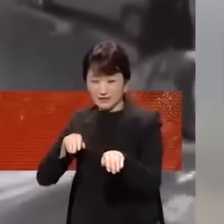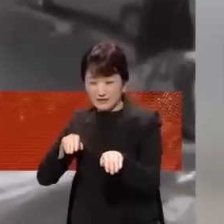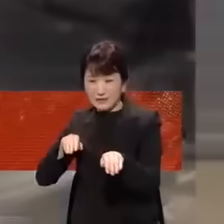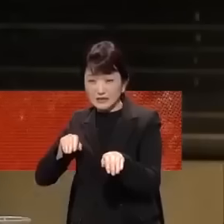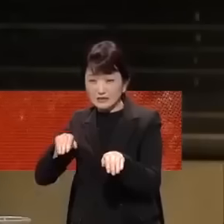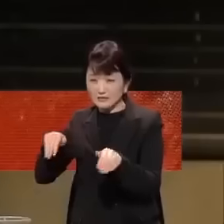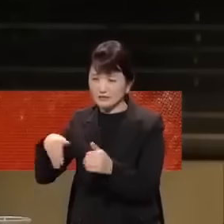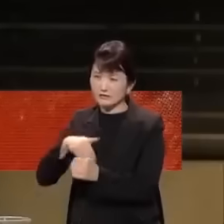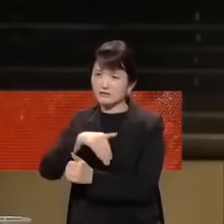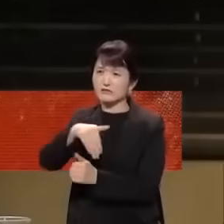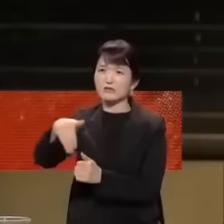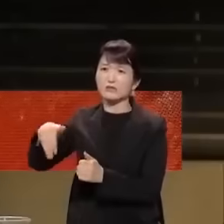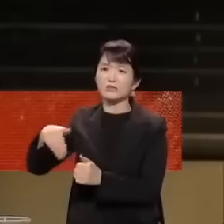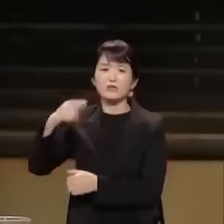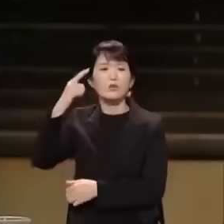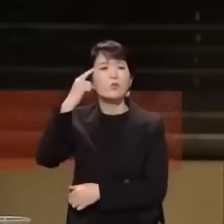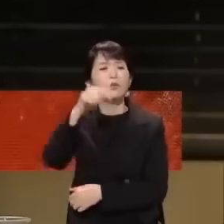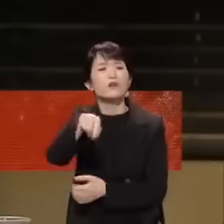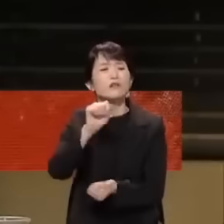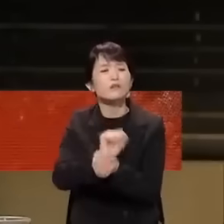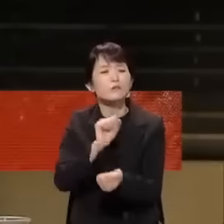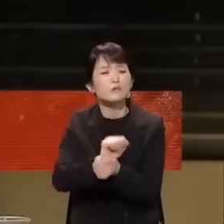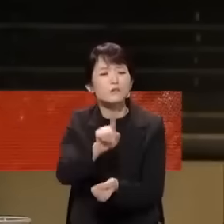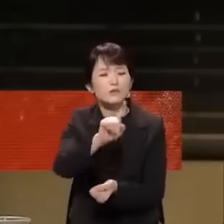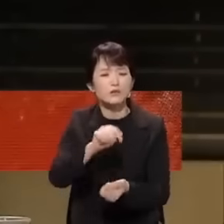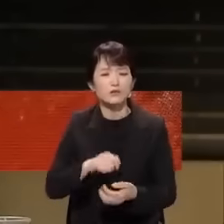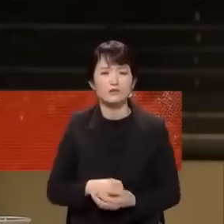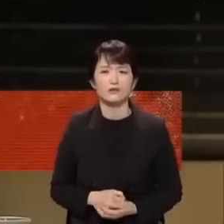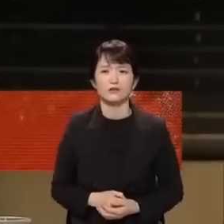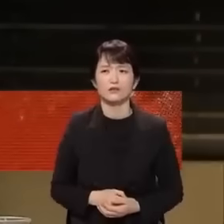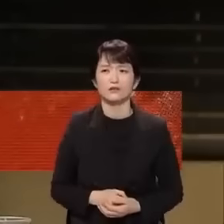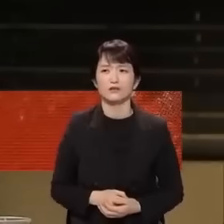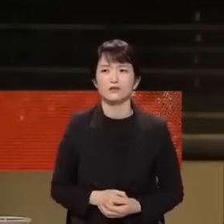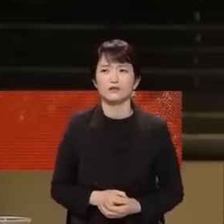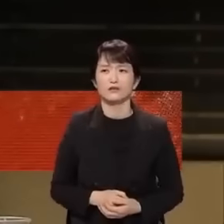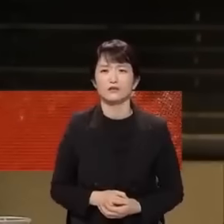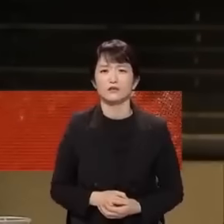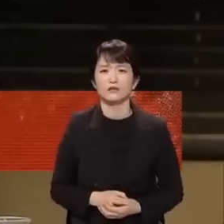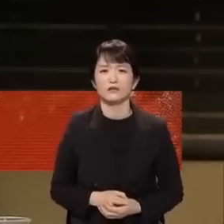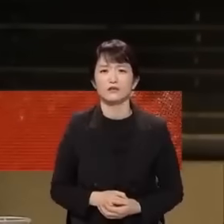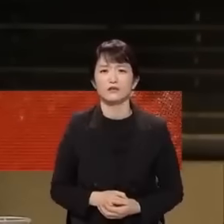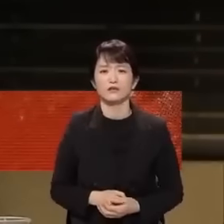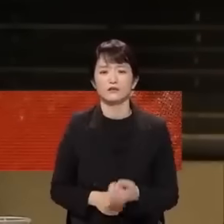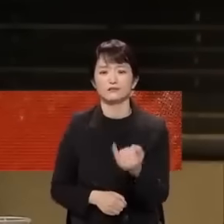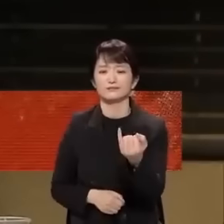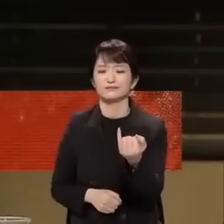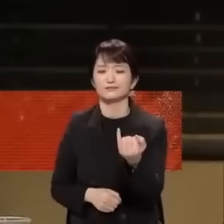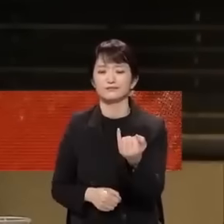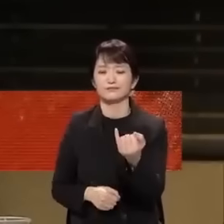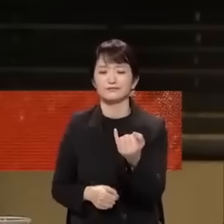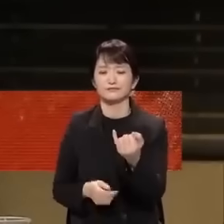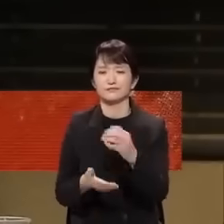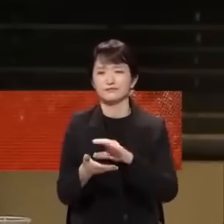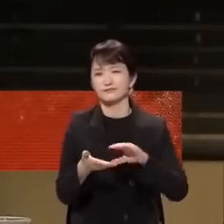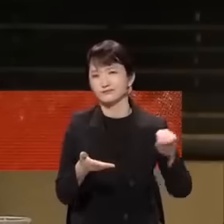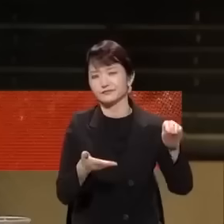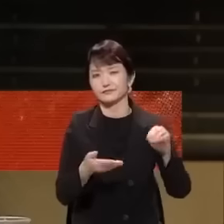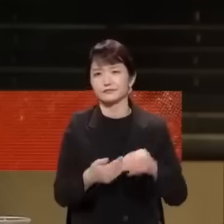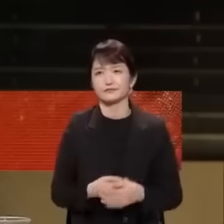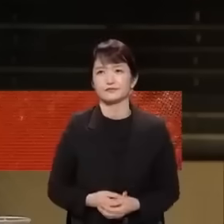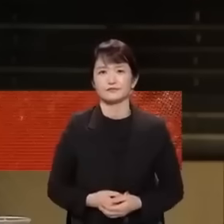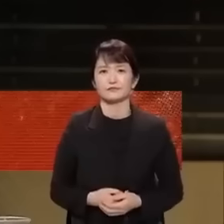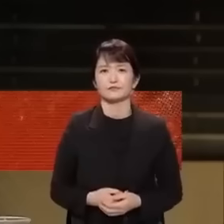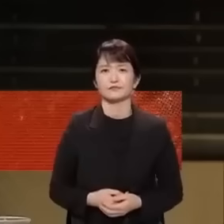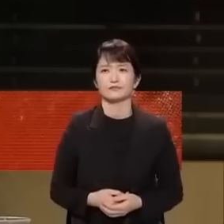사람들까지, 주변 사람들까지 왜 그러시는 거냐고 오히려 저 여성한테 뭐라고 하니까 그제서야 결국 저 여성이 슬그머니 자리를 피했다고 하는데, 보통